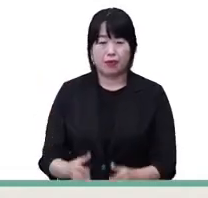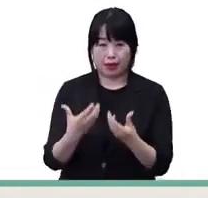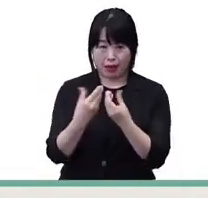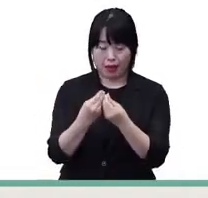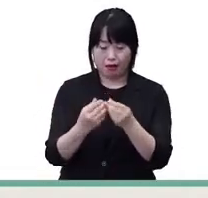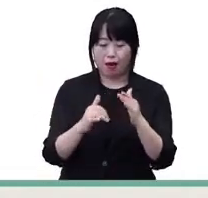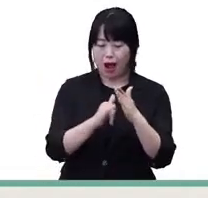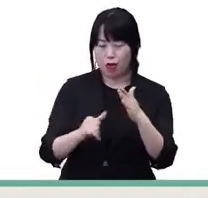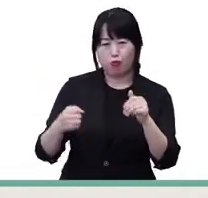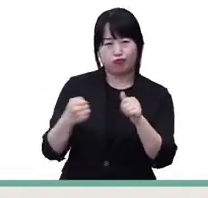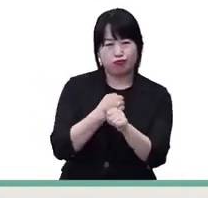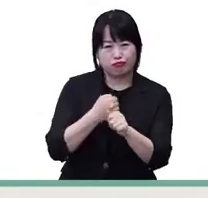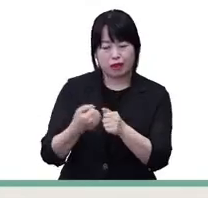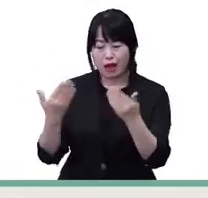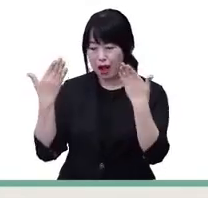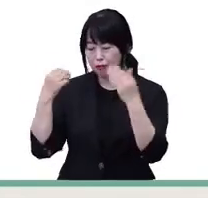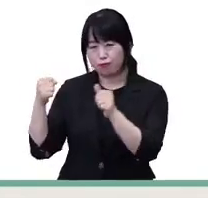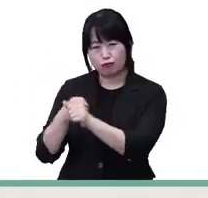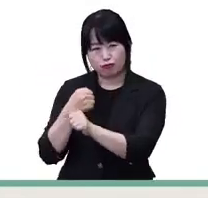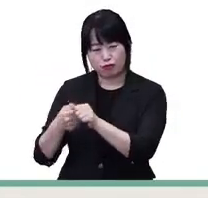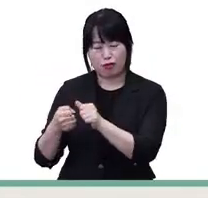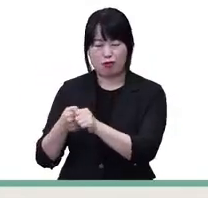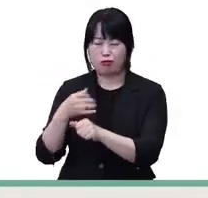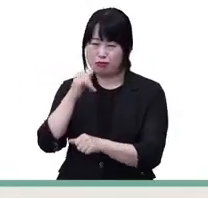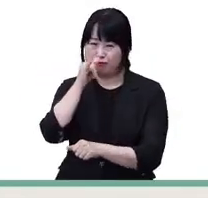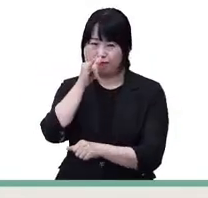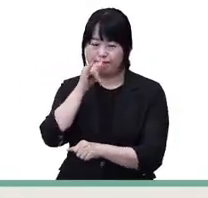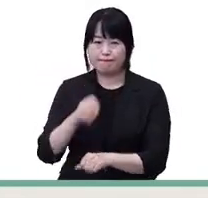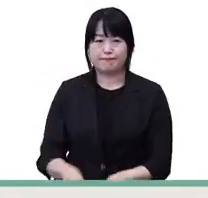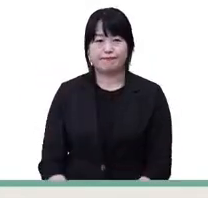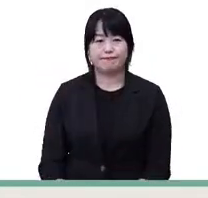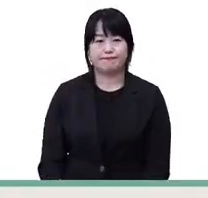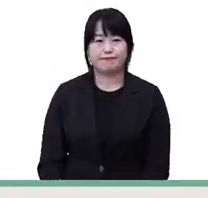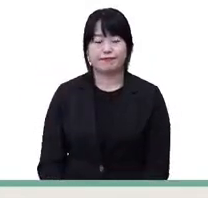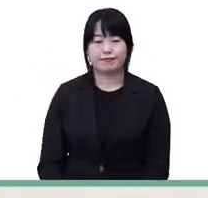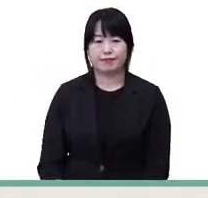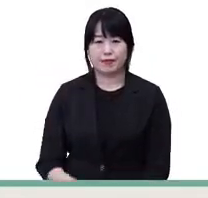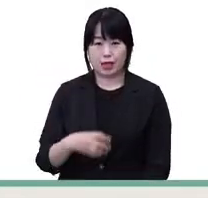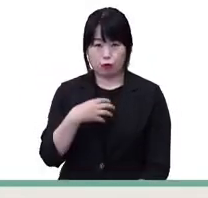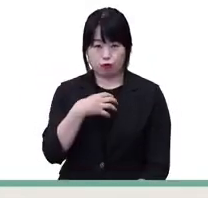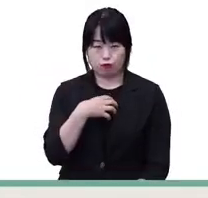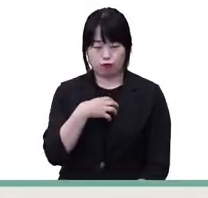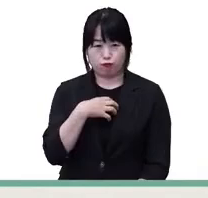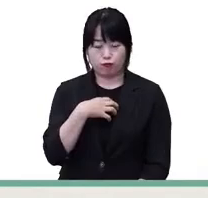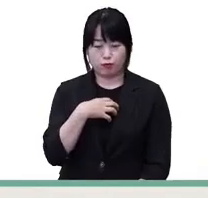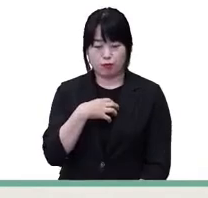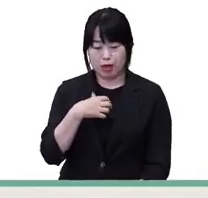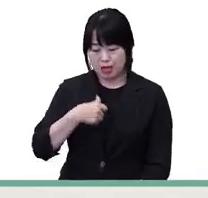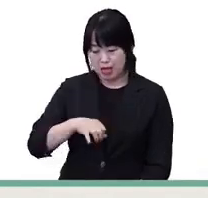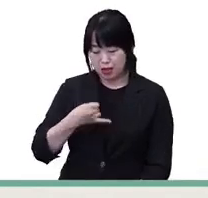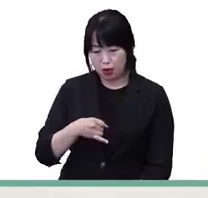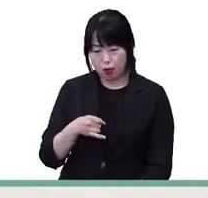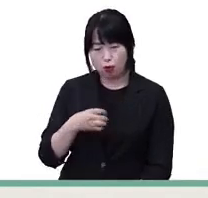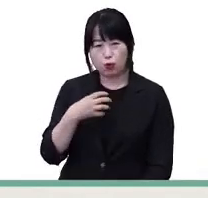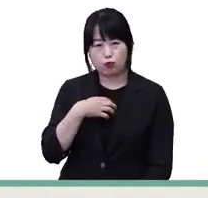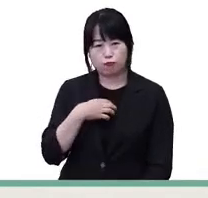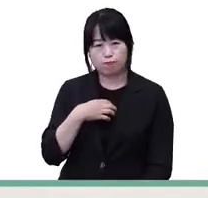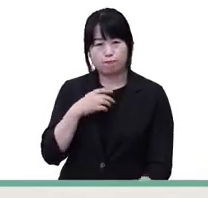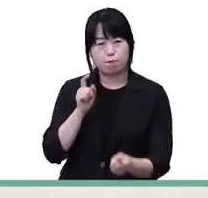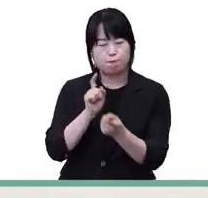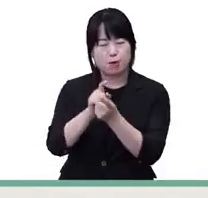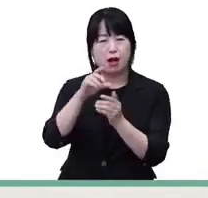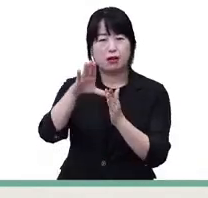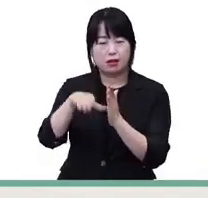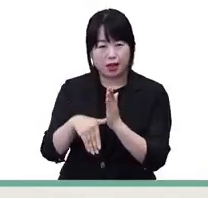가정폭력이라든지 학교폭력을 이제 예를 들었습니다. 그래서 이 위기인 아이들 이렇게 이야기를 한다면 뭔가 우리